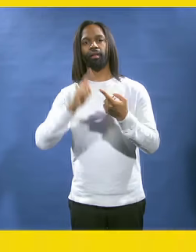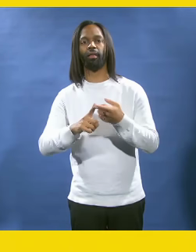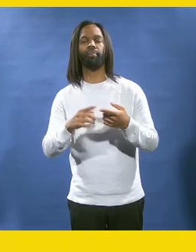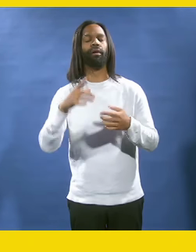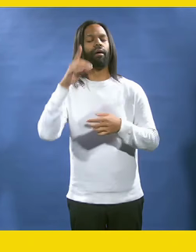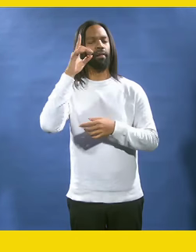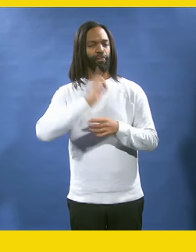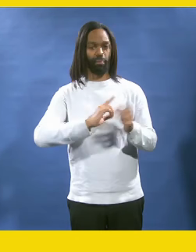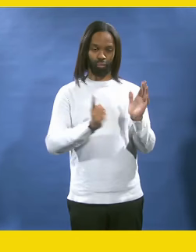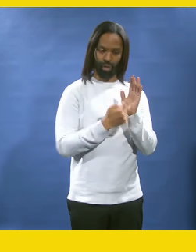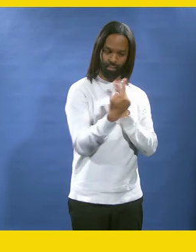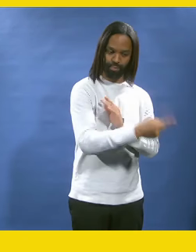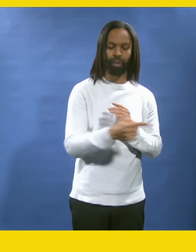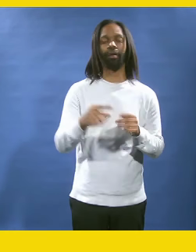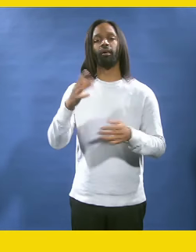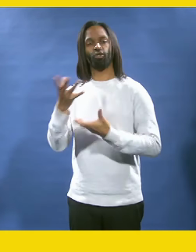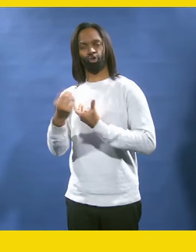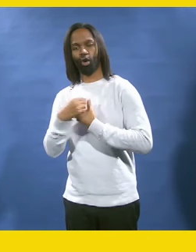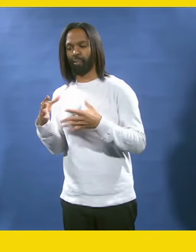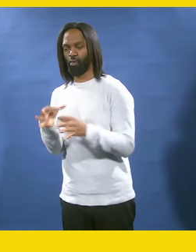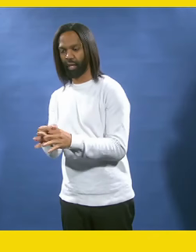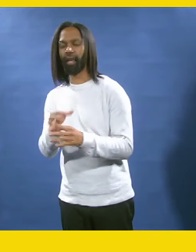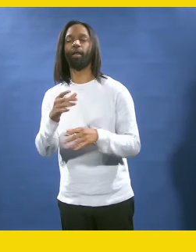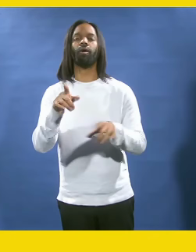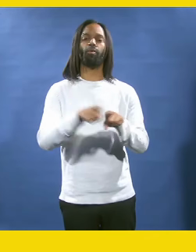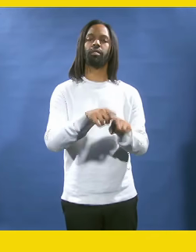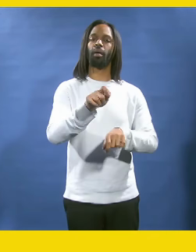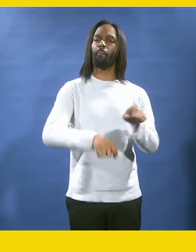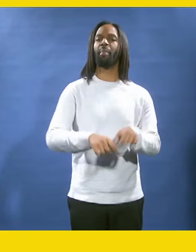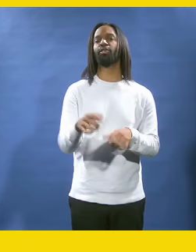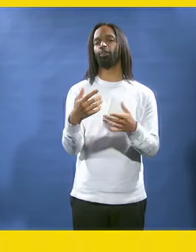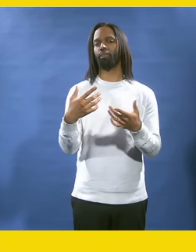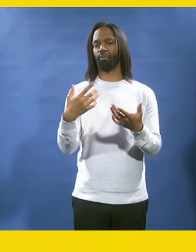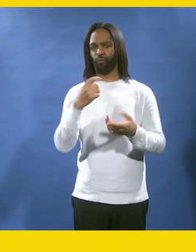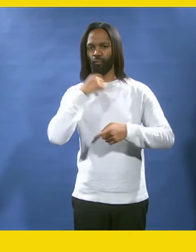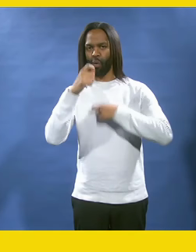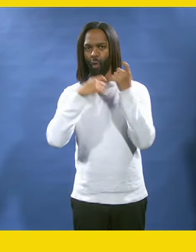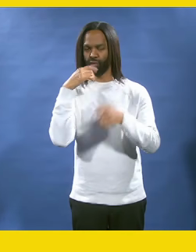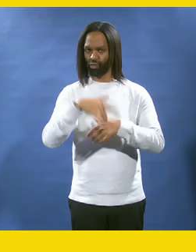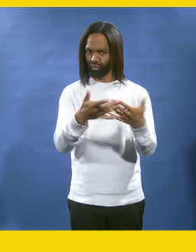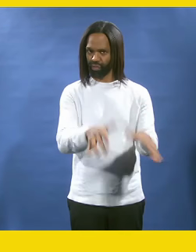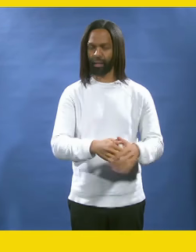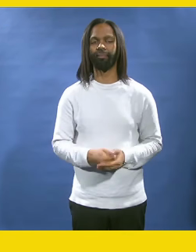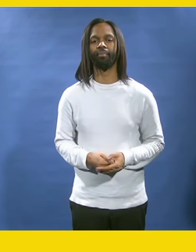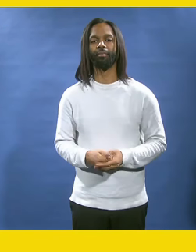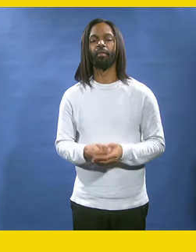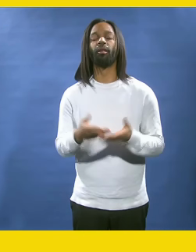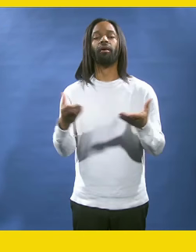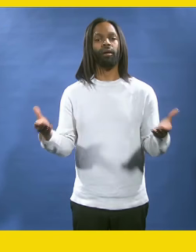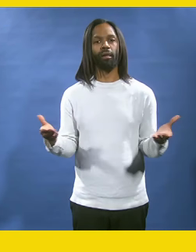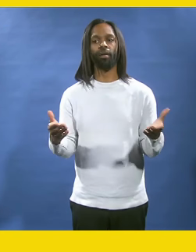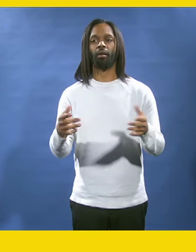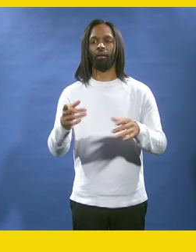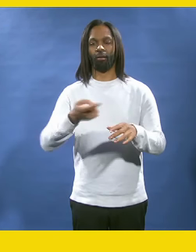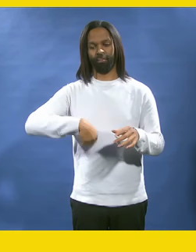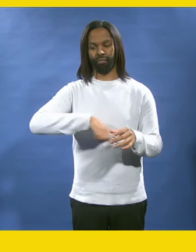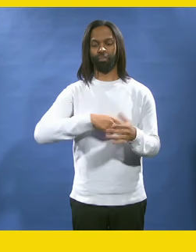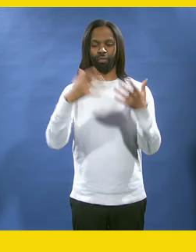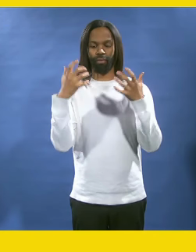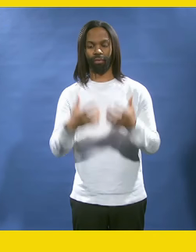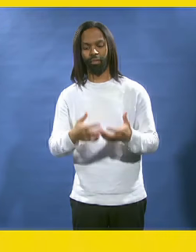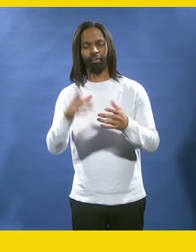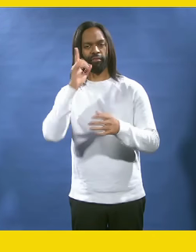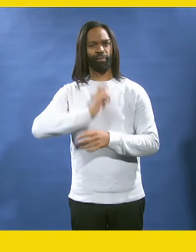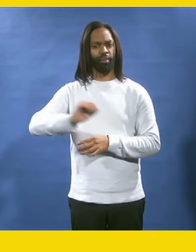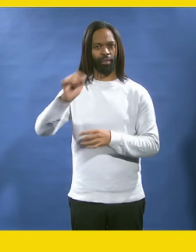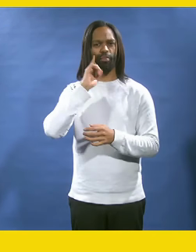genres et des personnes victimes de violences. Nous revendiquons une diplomatie féministe qui garantit l'égalité réelle et l'intégrité